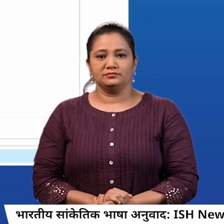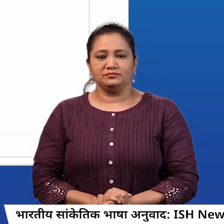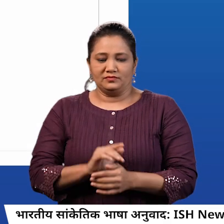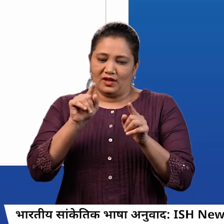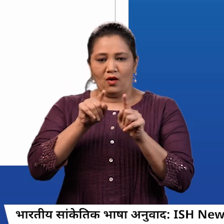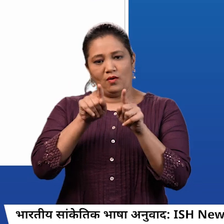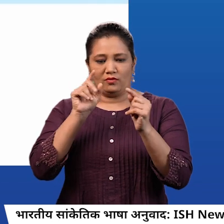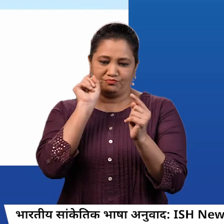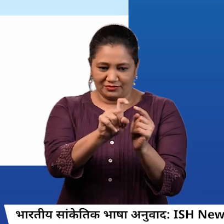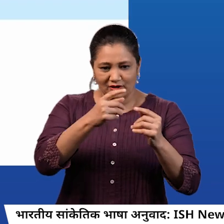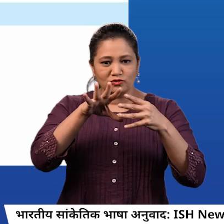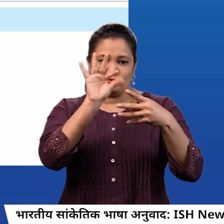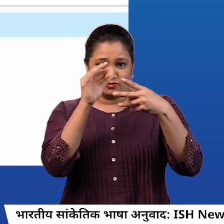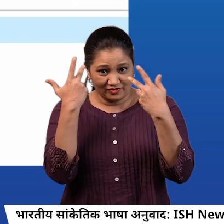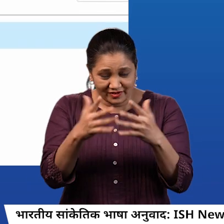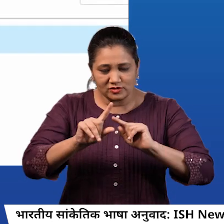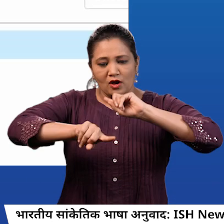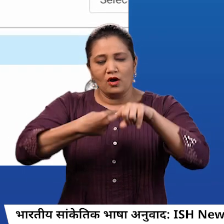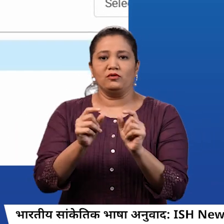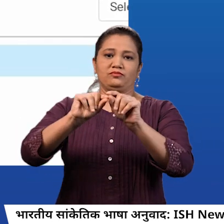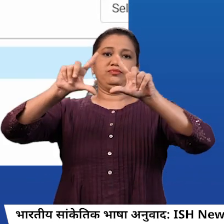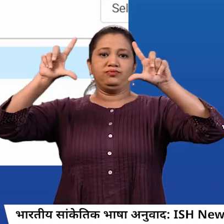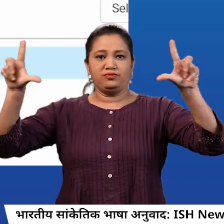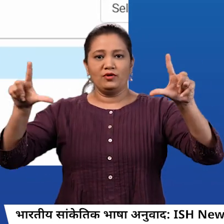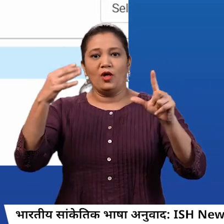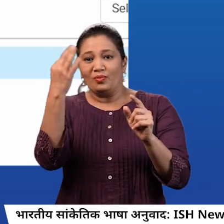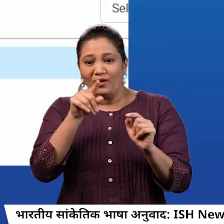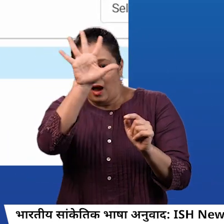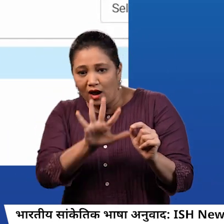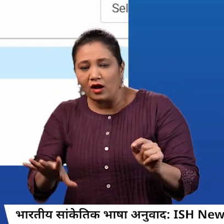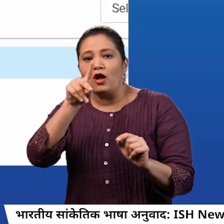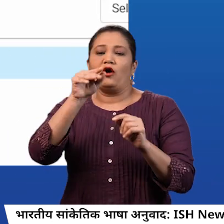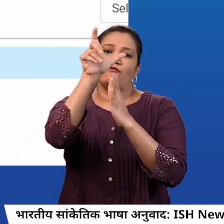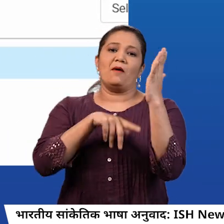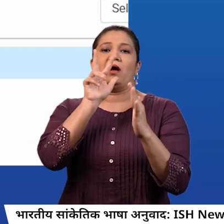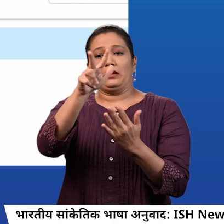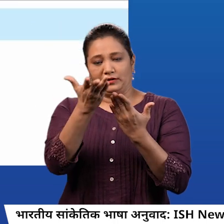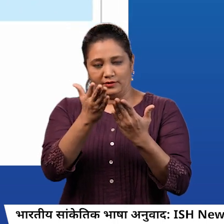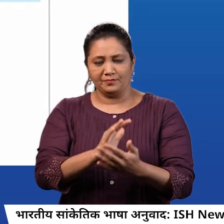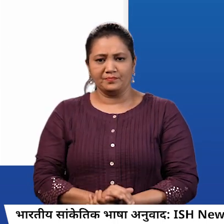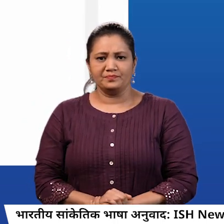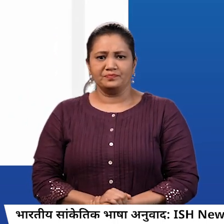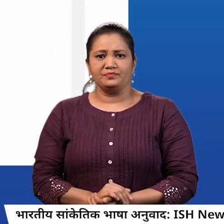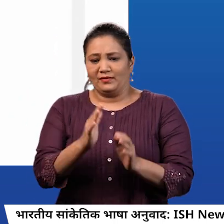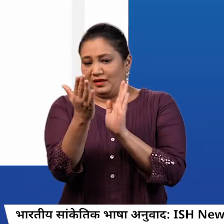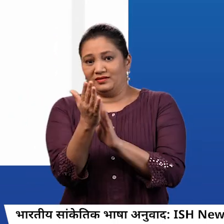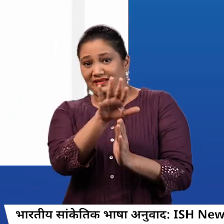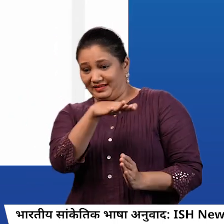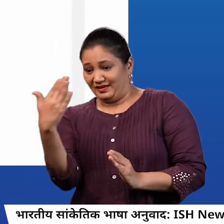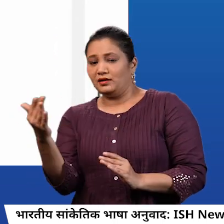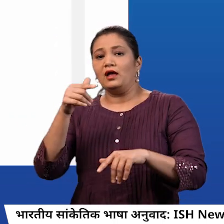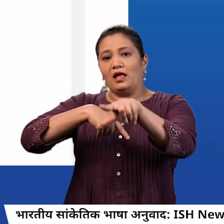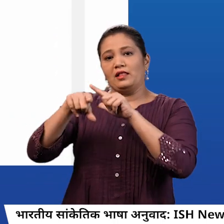आता अर्जातील विनंतीचा योग्य पर्याय निवडला की आपल्यासमोर आलेलं नवं पान म्हणजे अर्ज क्रमांक 8. या पानावर उजव्या बाजूला